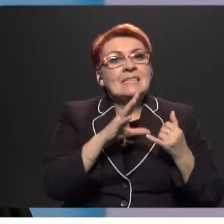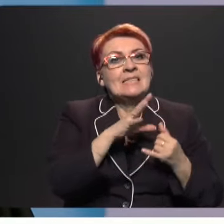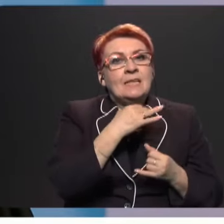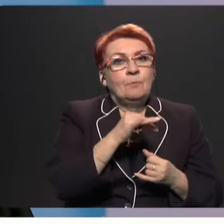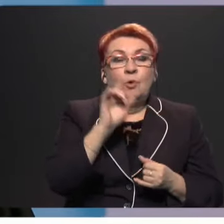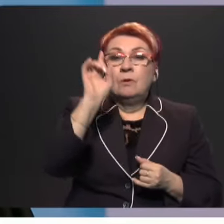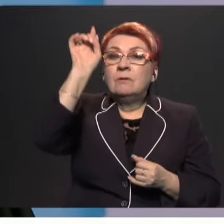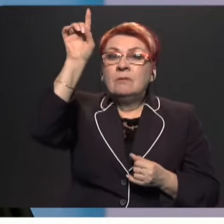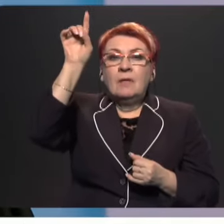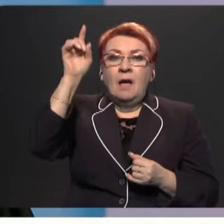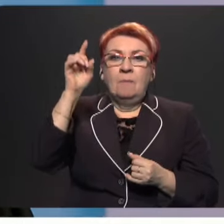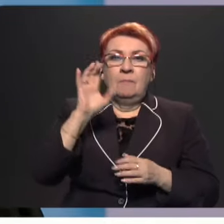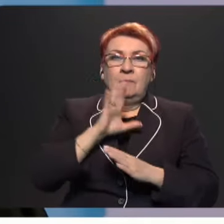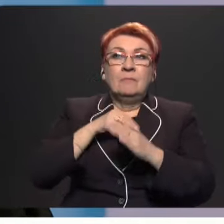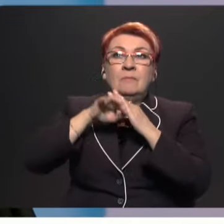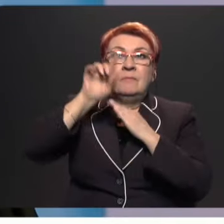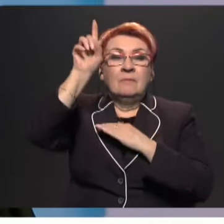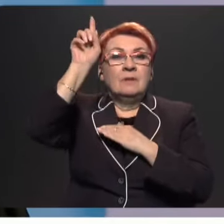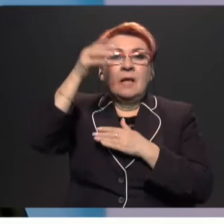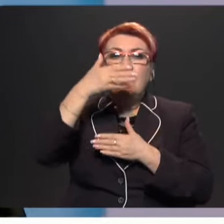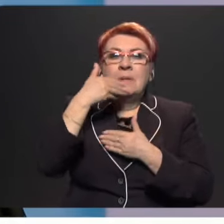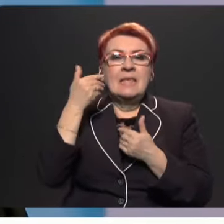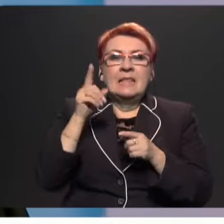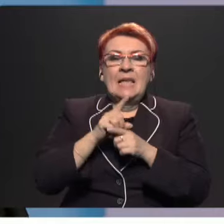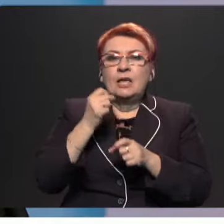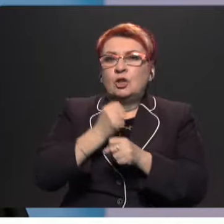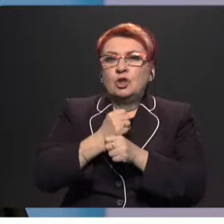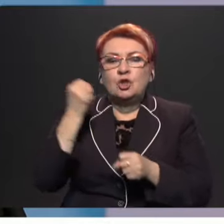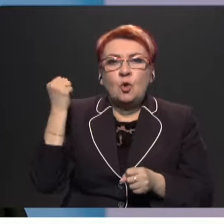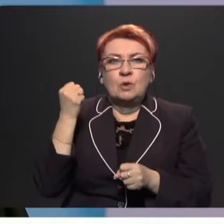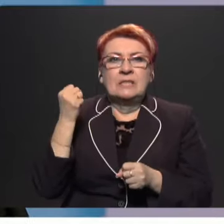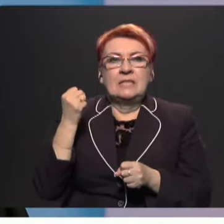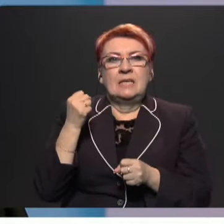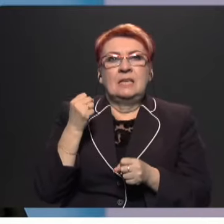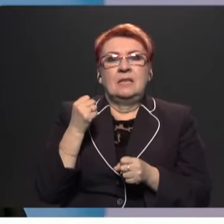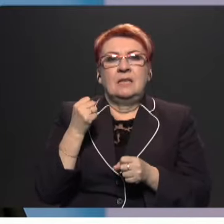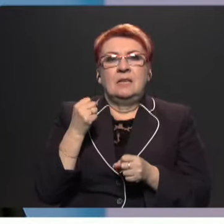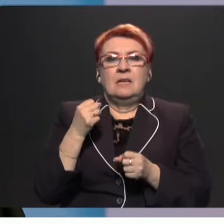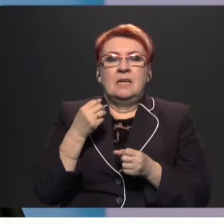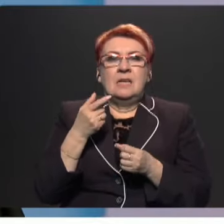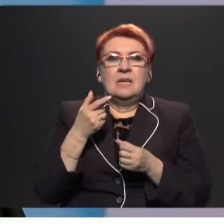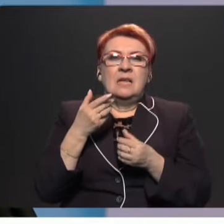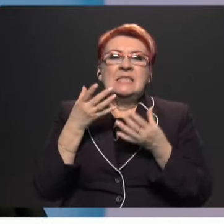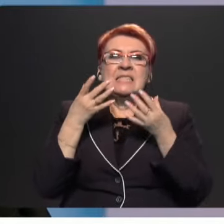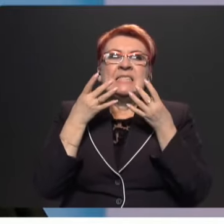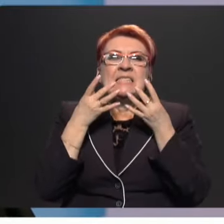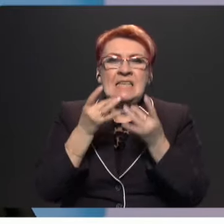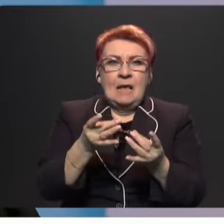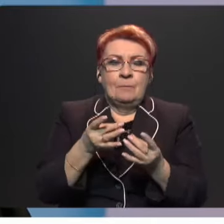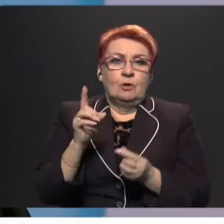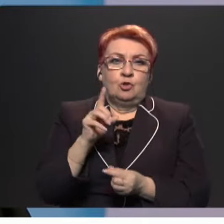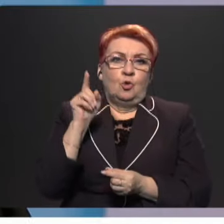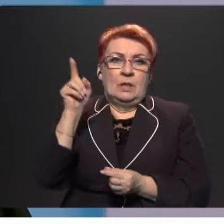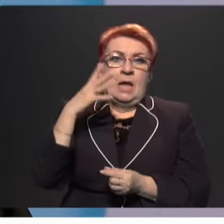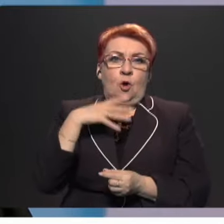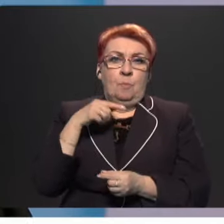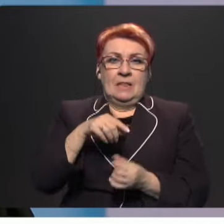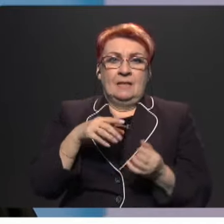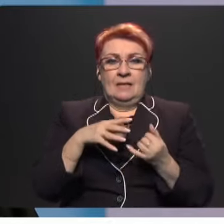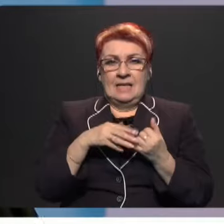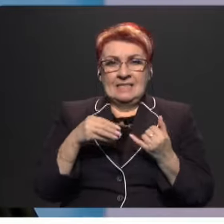нет таких жестких, цепких взаимосвязей с тем, что ты любил вот здесь, в